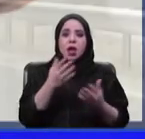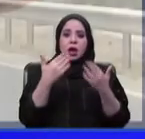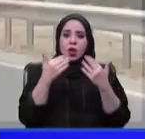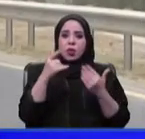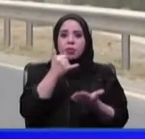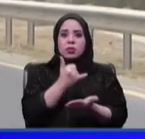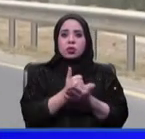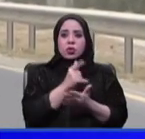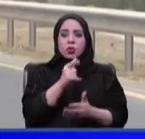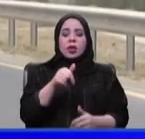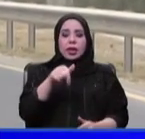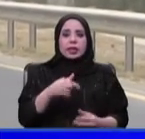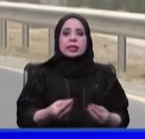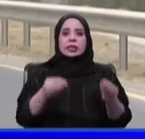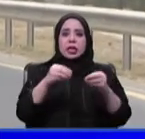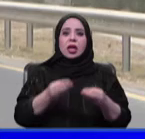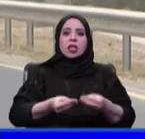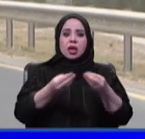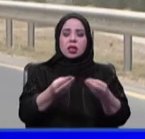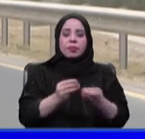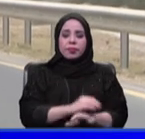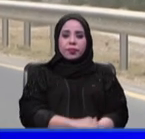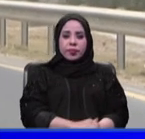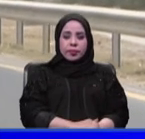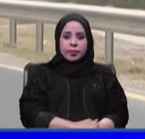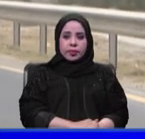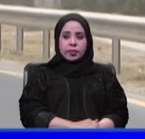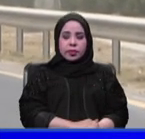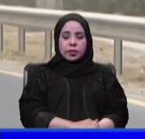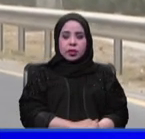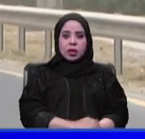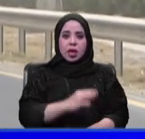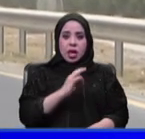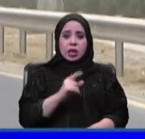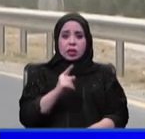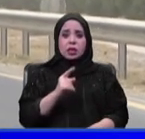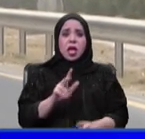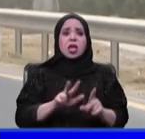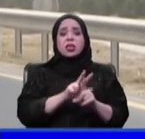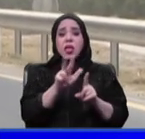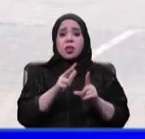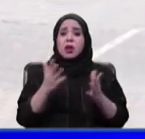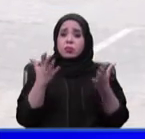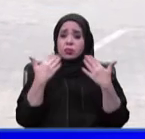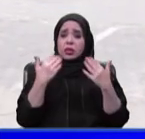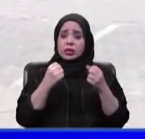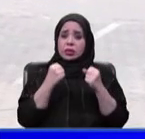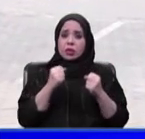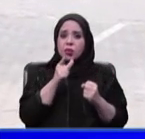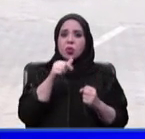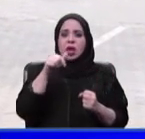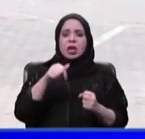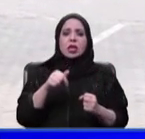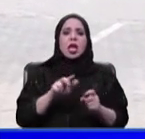طبعا نقدم لكم شرح عن تأثير الحالة الجوية، طبعا تأثرت به المناطق الشمالية